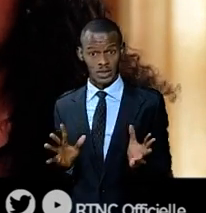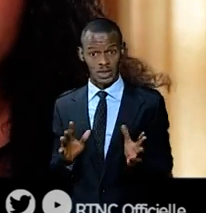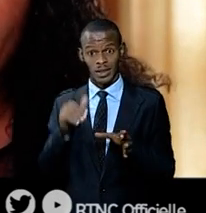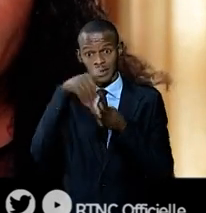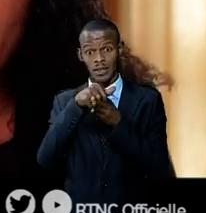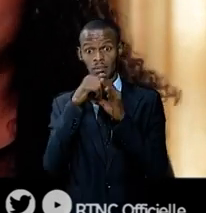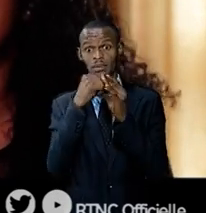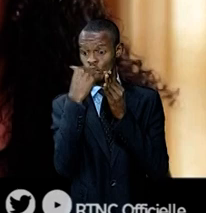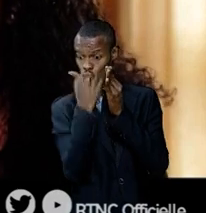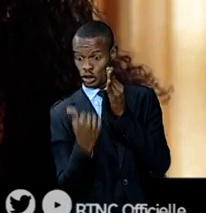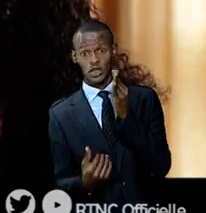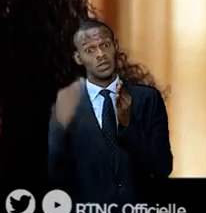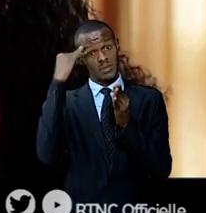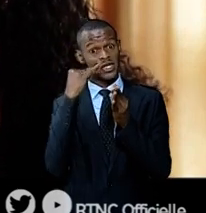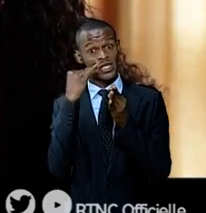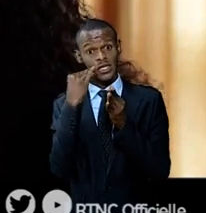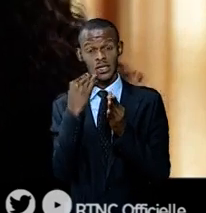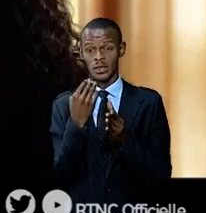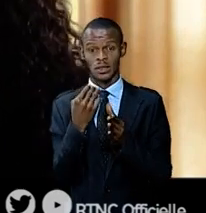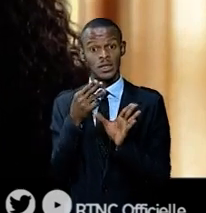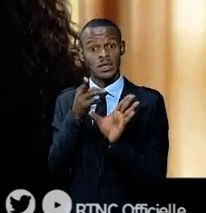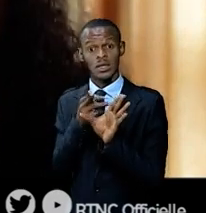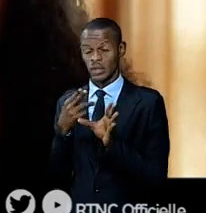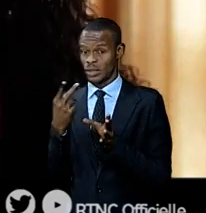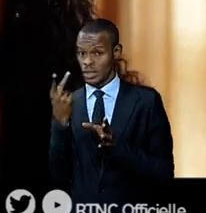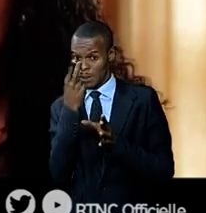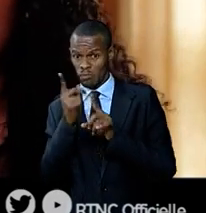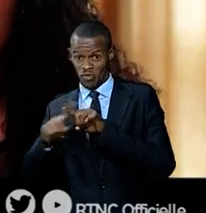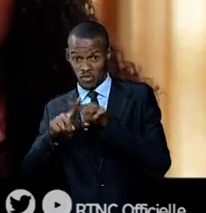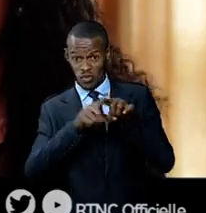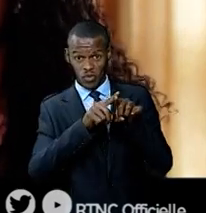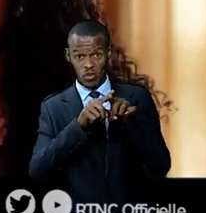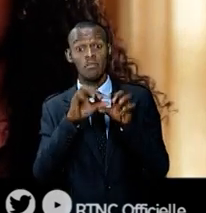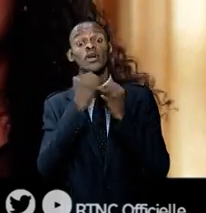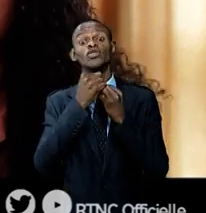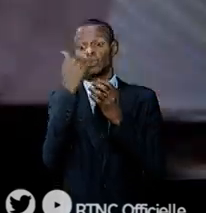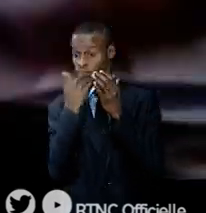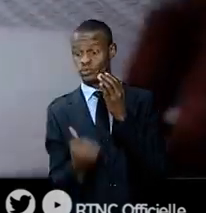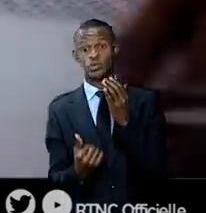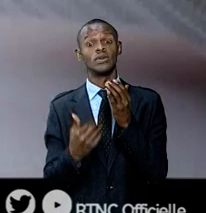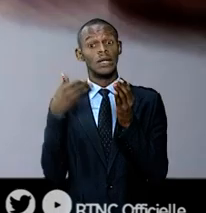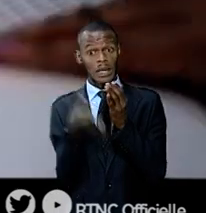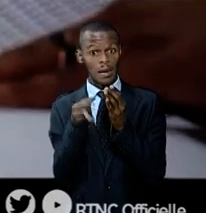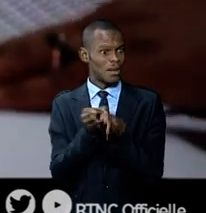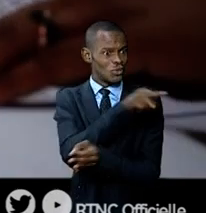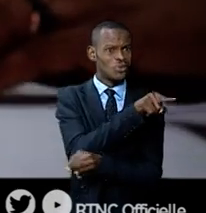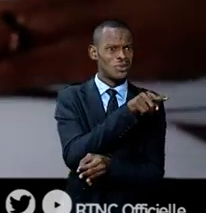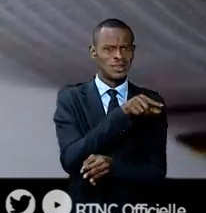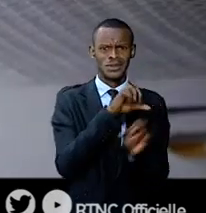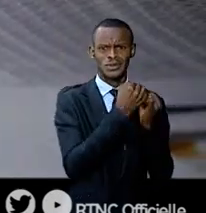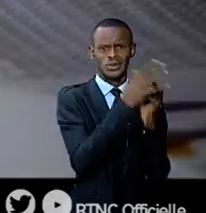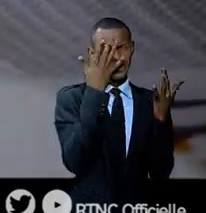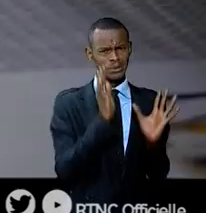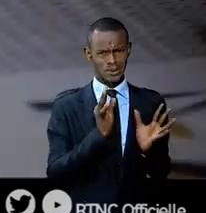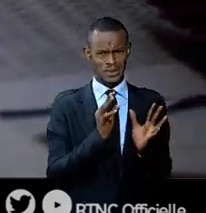les logisticiens, avec la mutualisation des volumes, moi je ne capte pas son volume. Moi je ne suis pas prêt à faire payer aux Congolais 5 000 francs le litre, c'est-à-dire